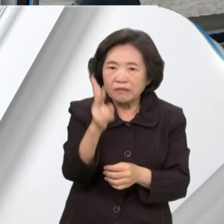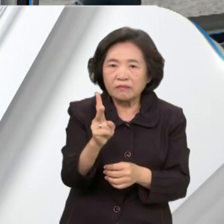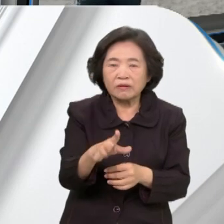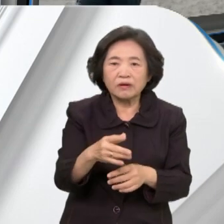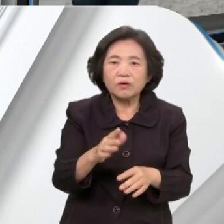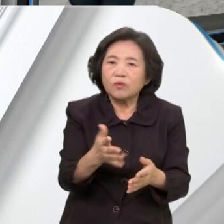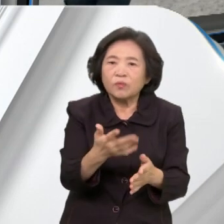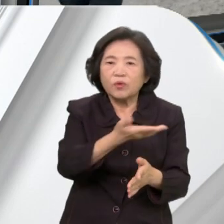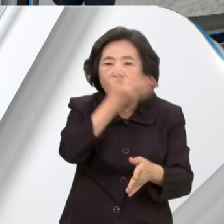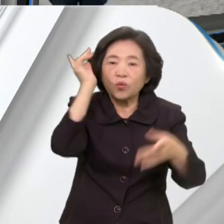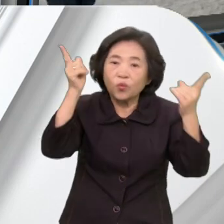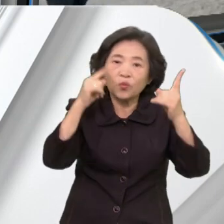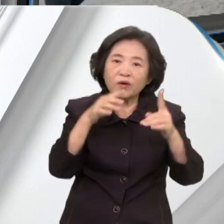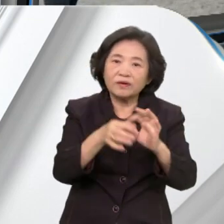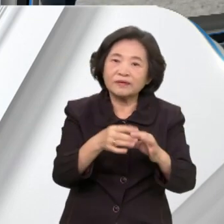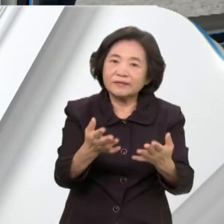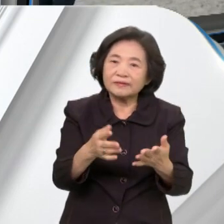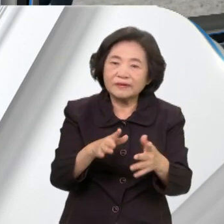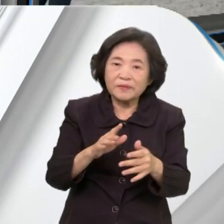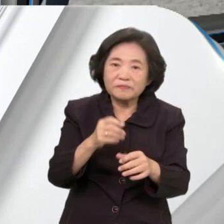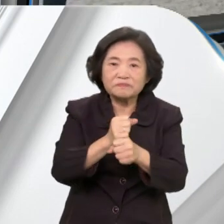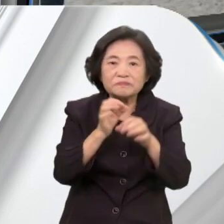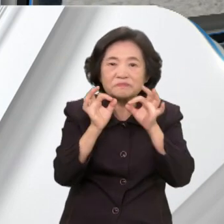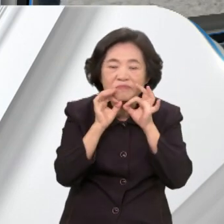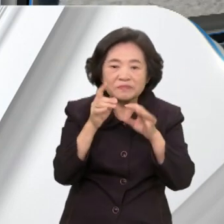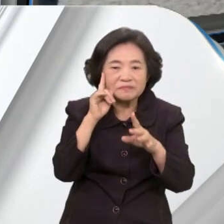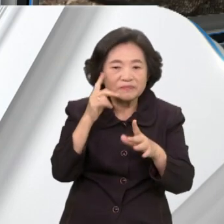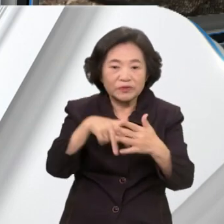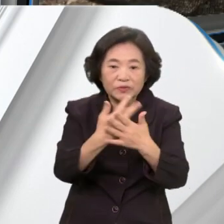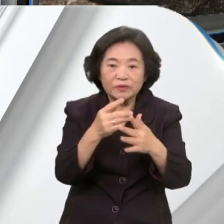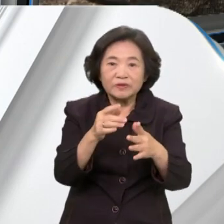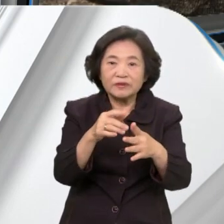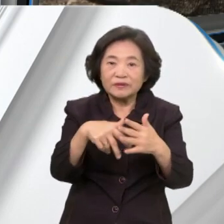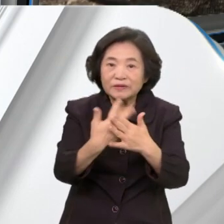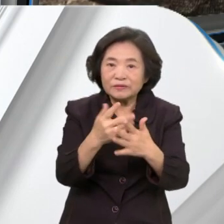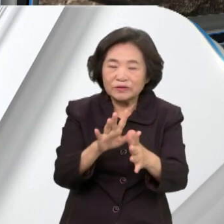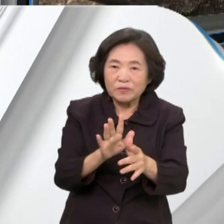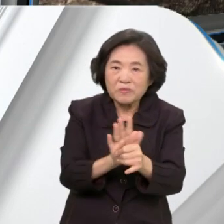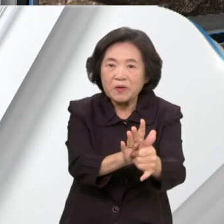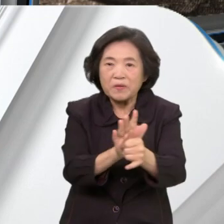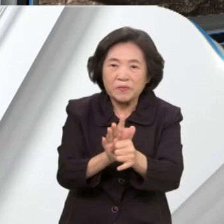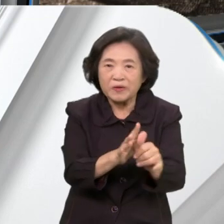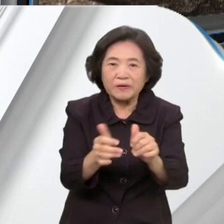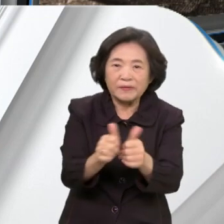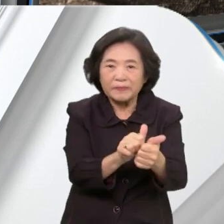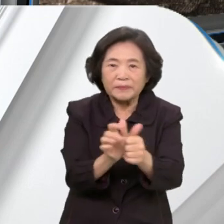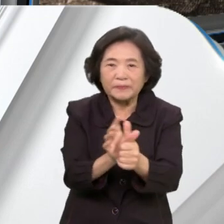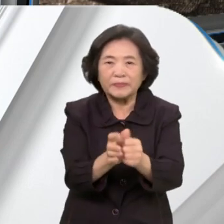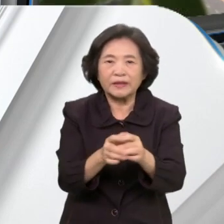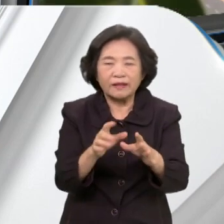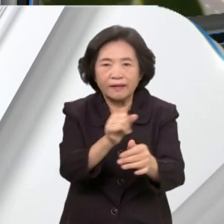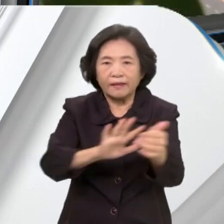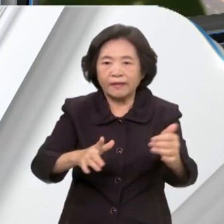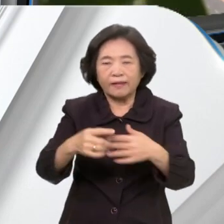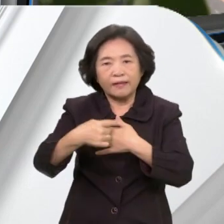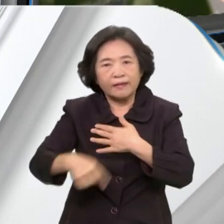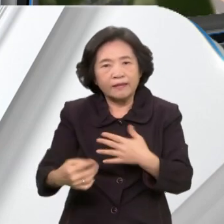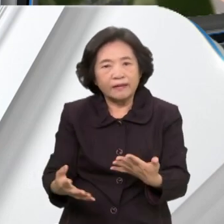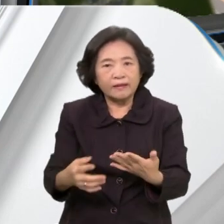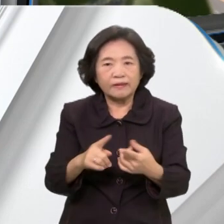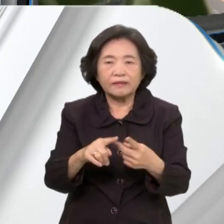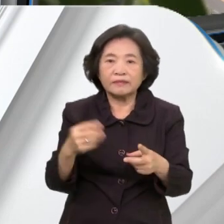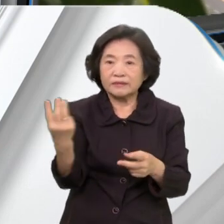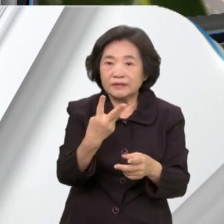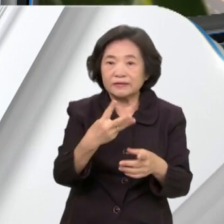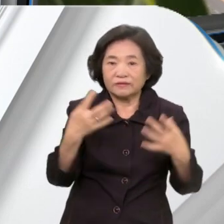的2件，银行认真同一条南非的艺术作品。由铁高头的互通三促成的事件，